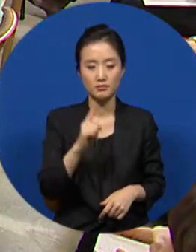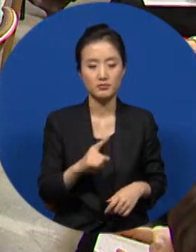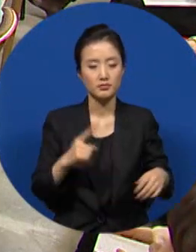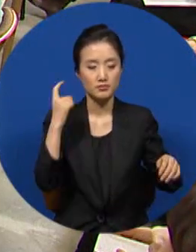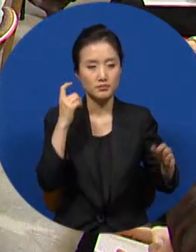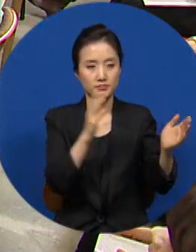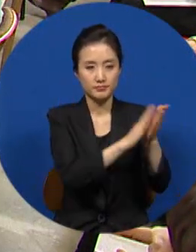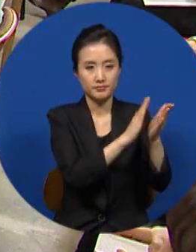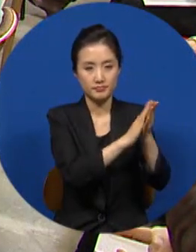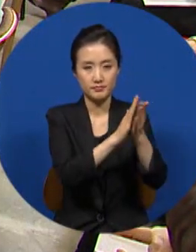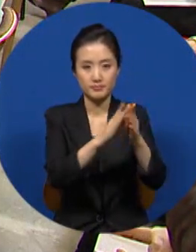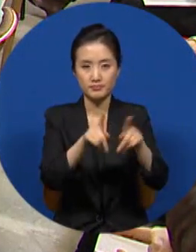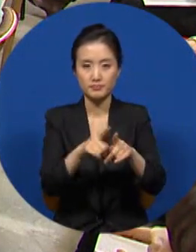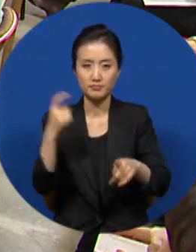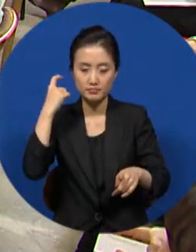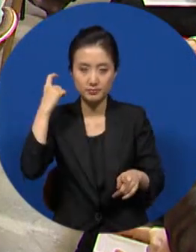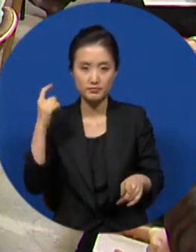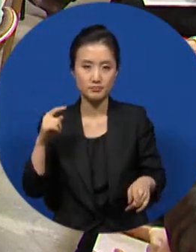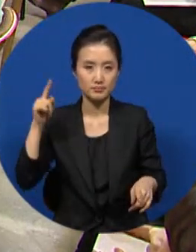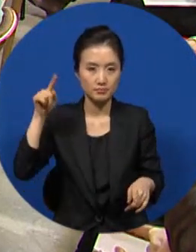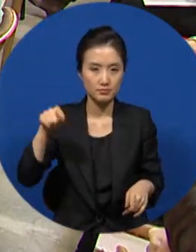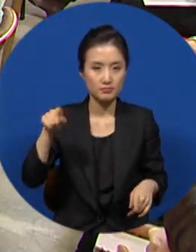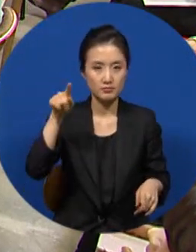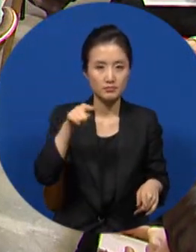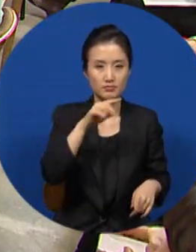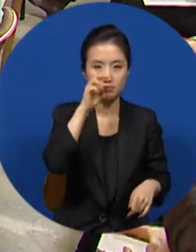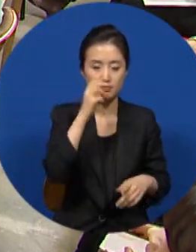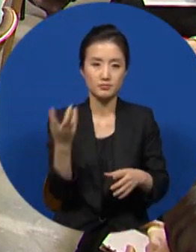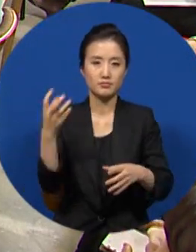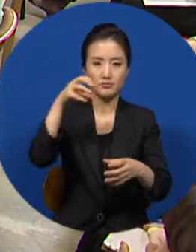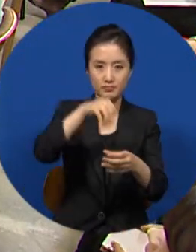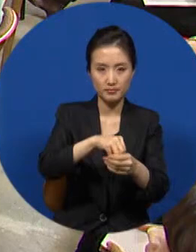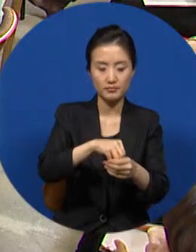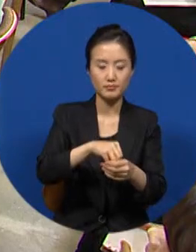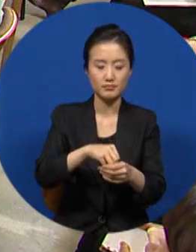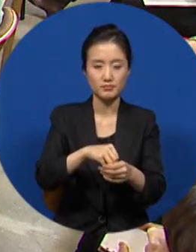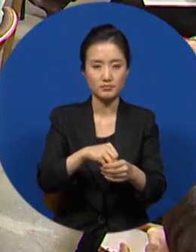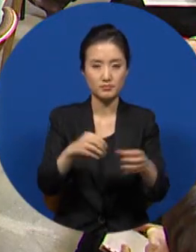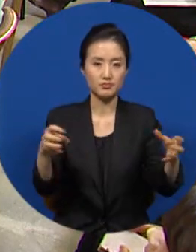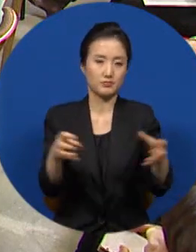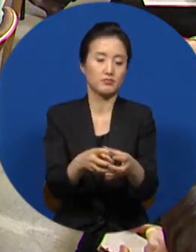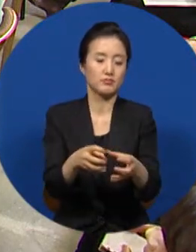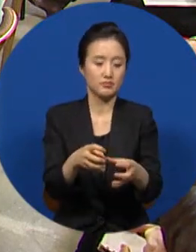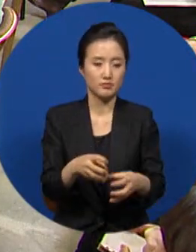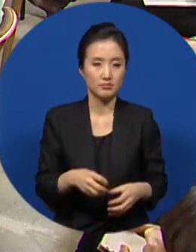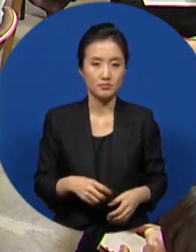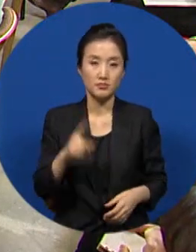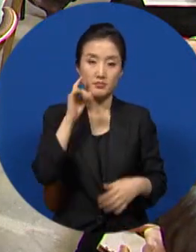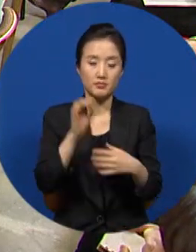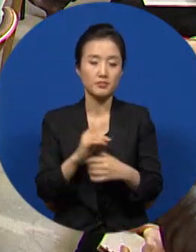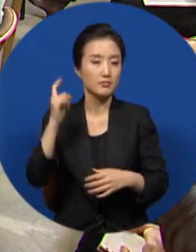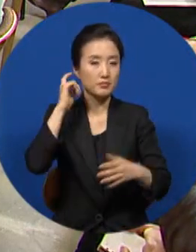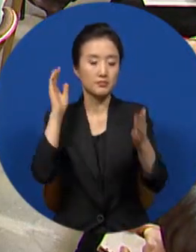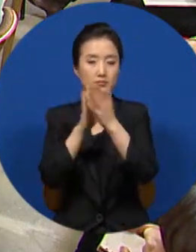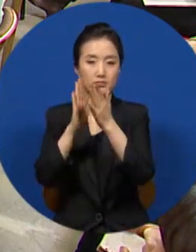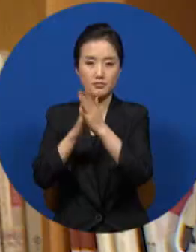그래서 좋은 멜로디와 음악을 입히더라도 박자가 틀리면, 엇박자가 나면 좋은 곡을 할 수 없지 않습니까? 사주도